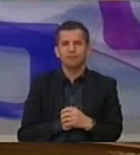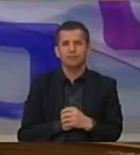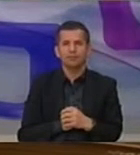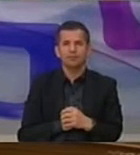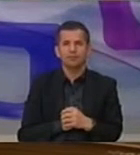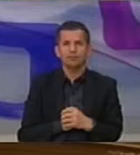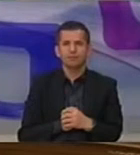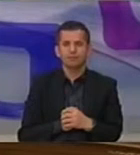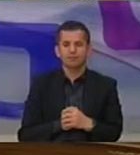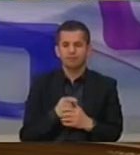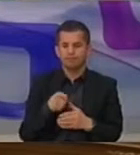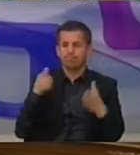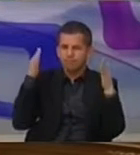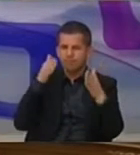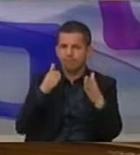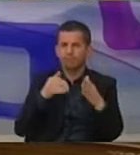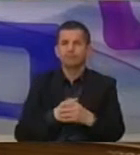për këtë sektor.